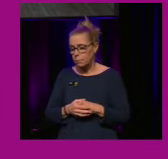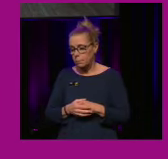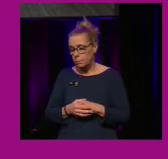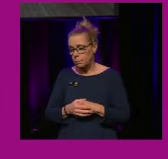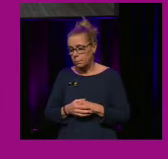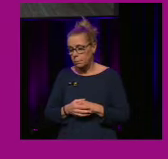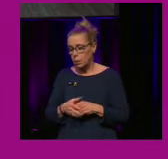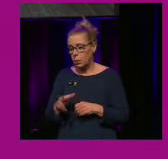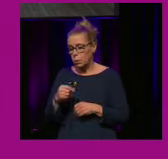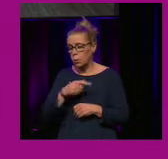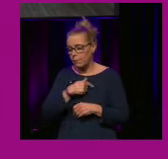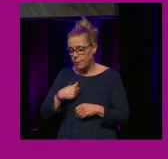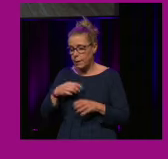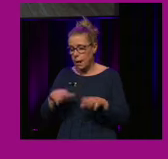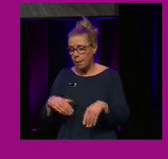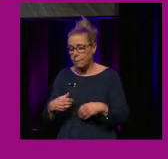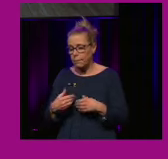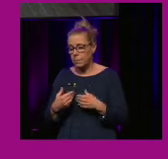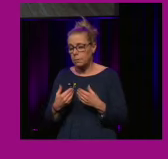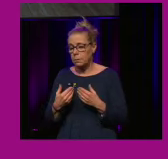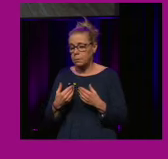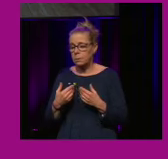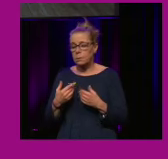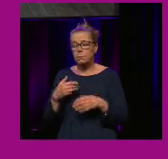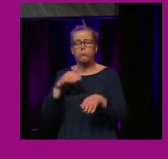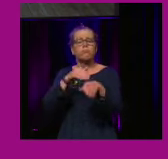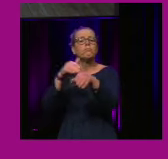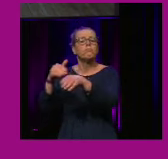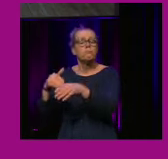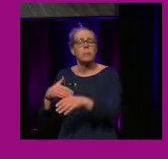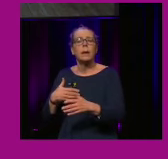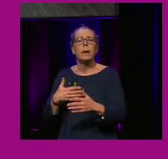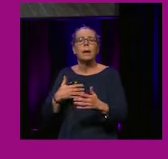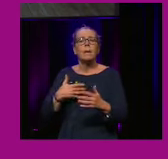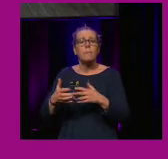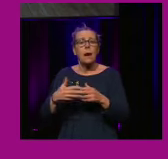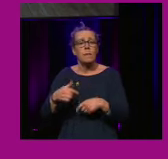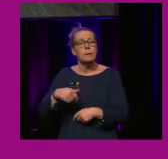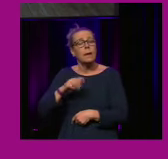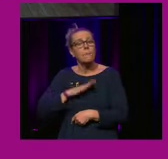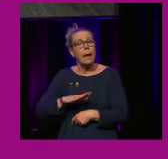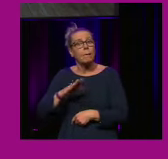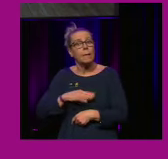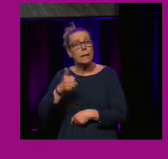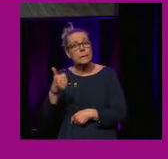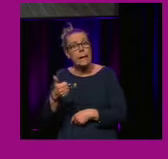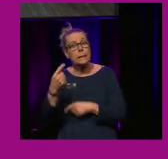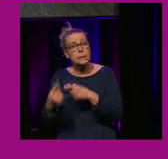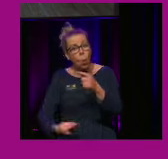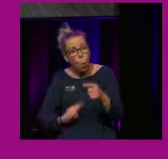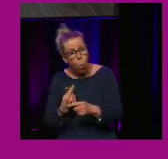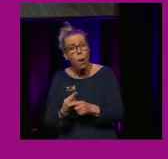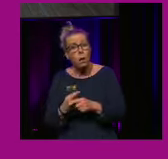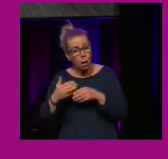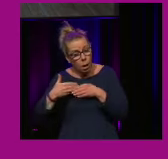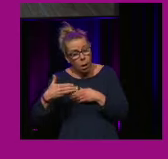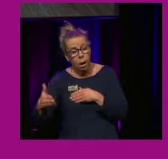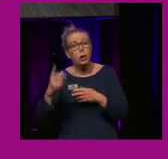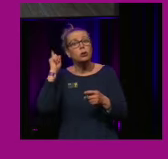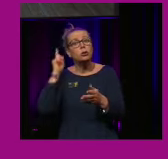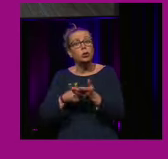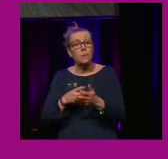för juristkommissionen och andra organisationer att varför ska vi vänta i 6 år med att förstärka den här